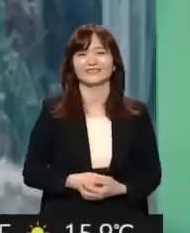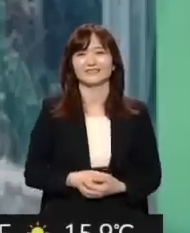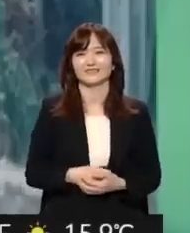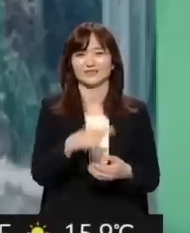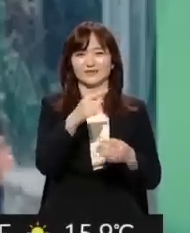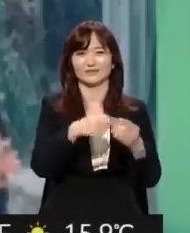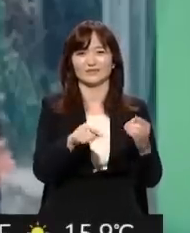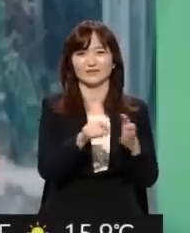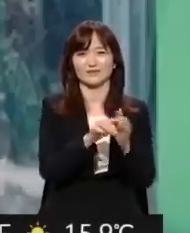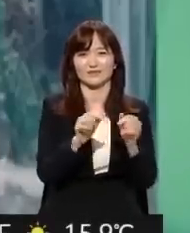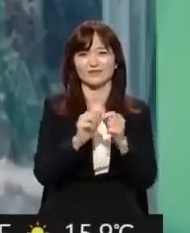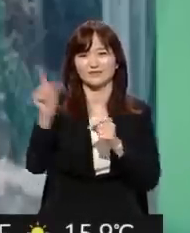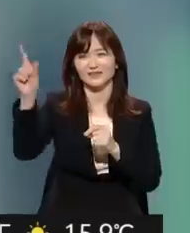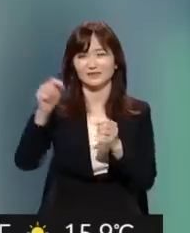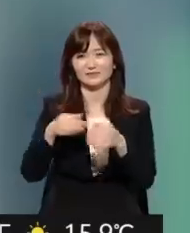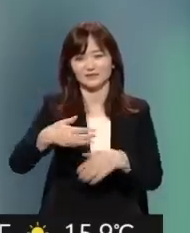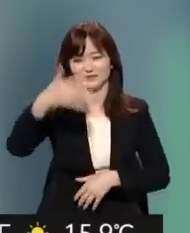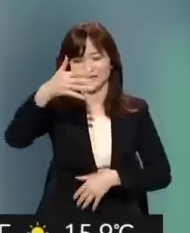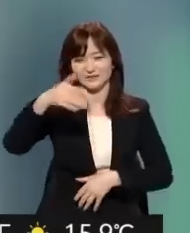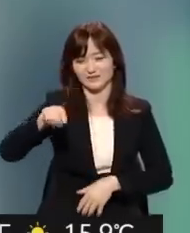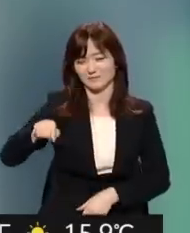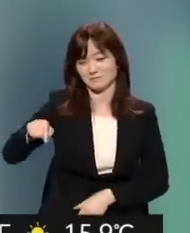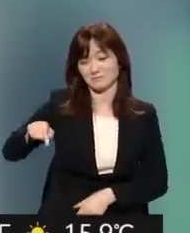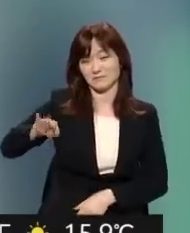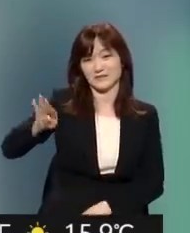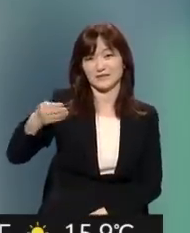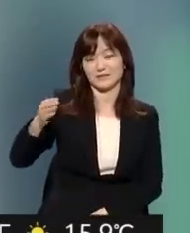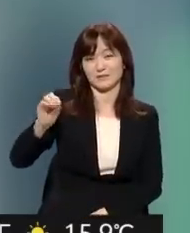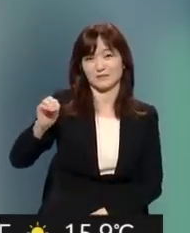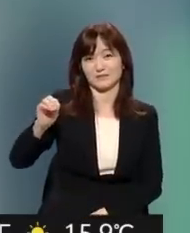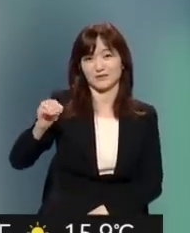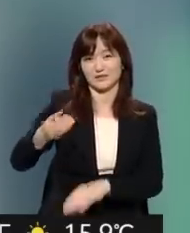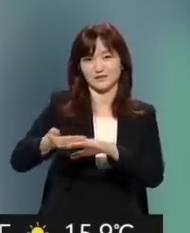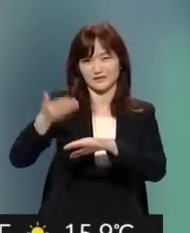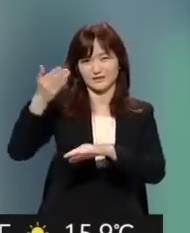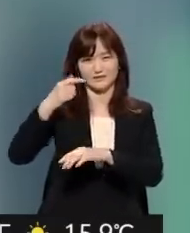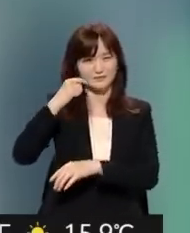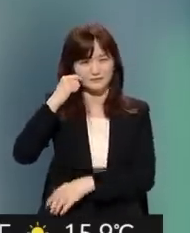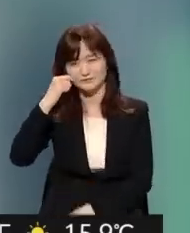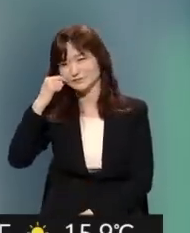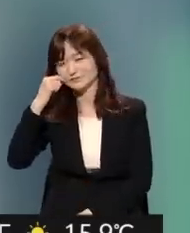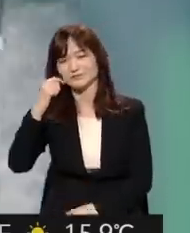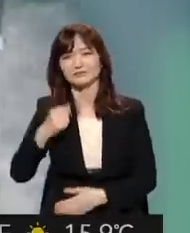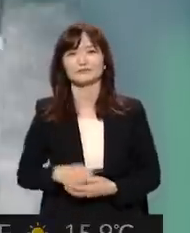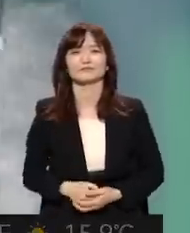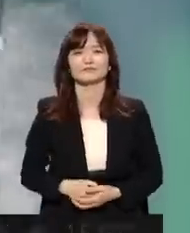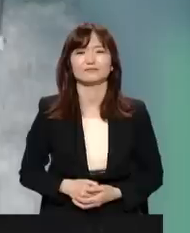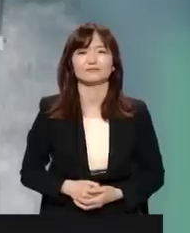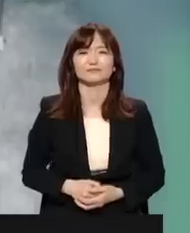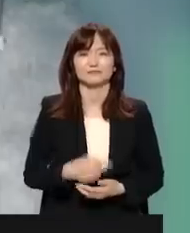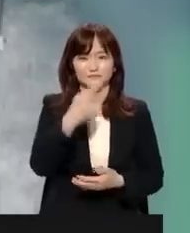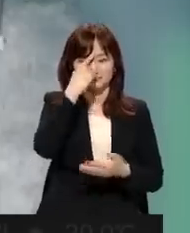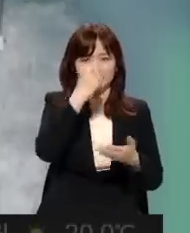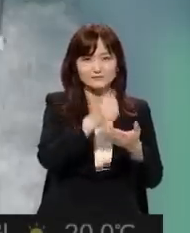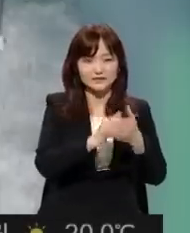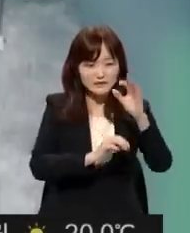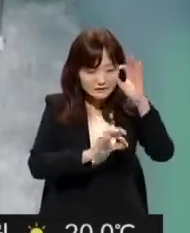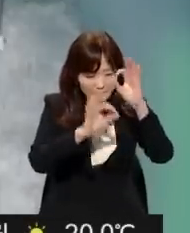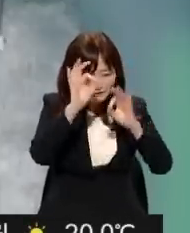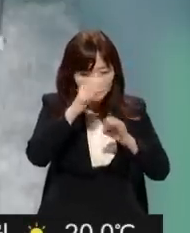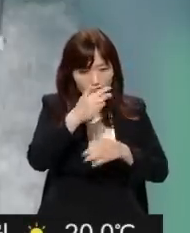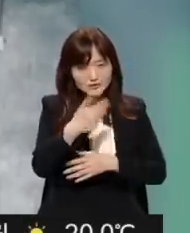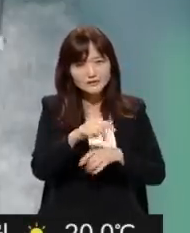대부분인 태국에서는 이 영상이 400만이 넘는 조회수를 기록하면서 화제가 되었고요. 누리꾼들은 스님에게 실수 안 한 게